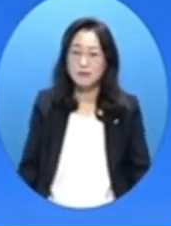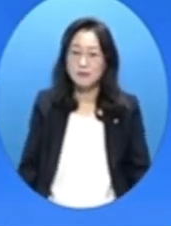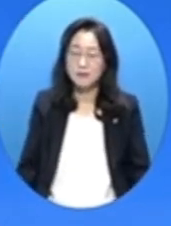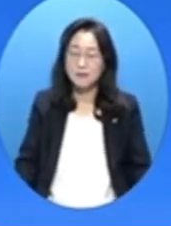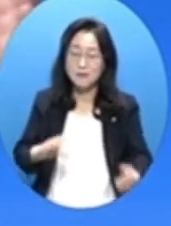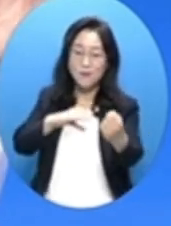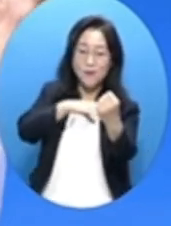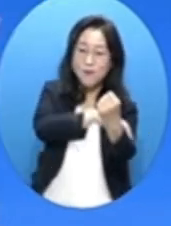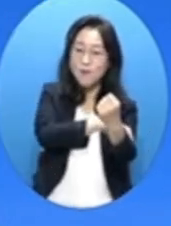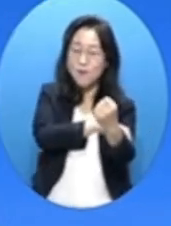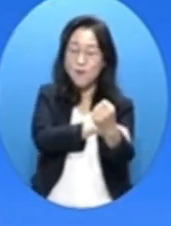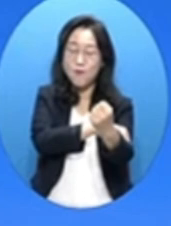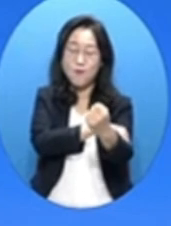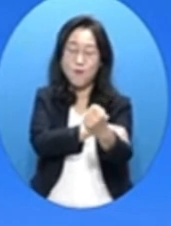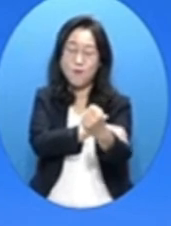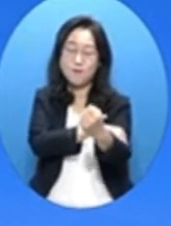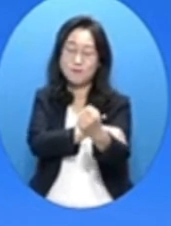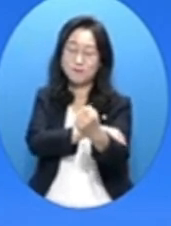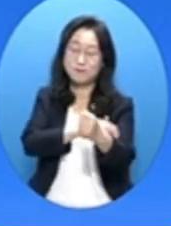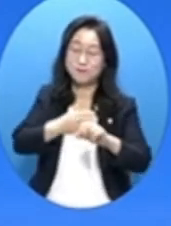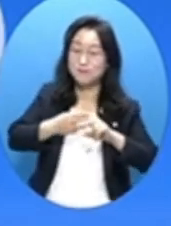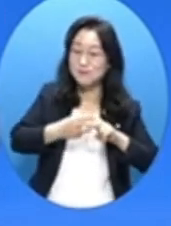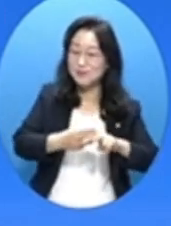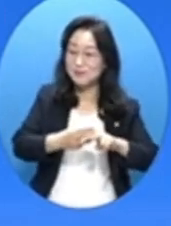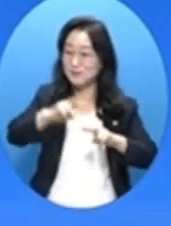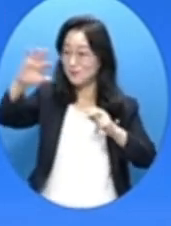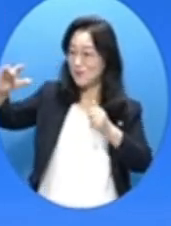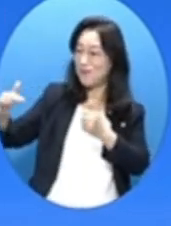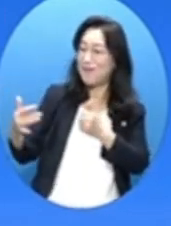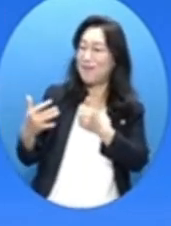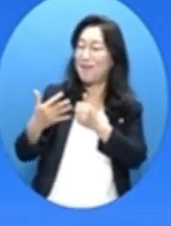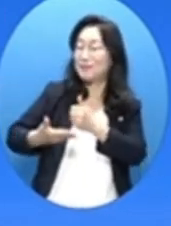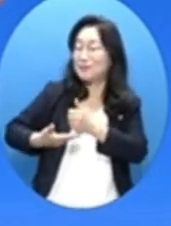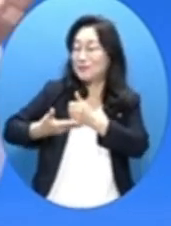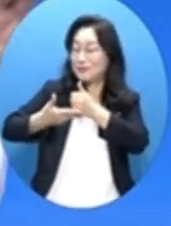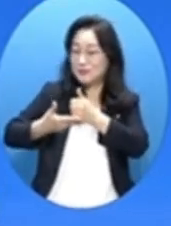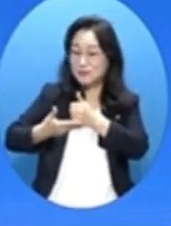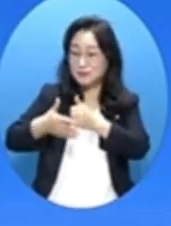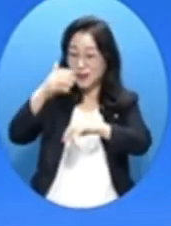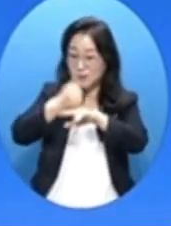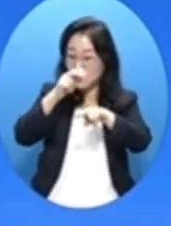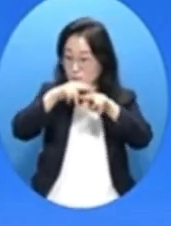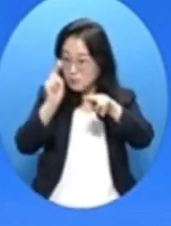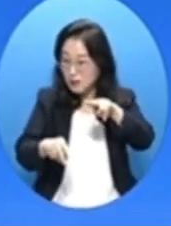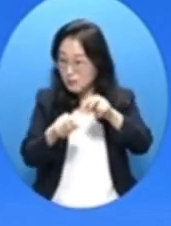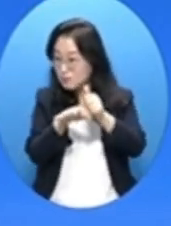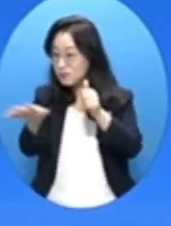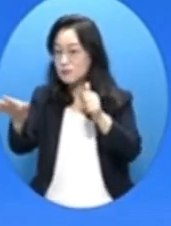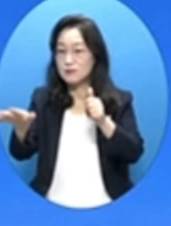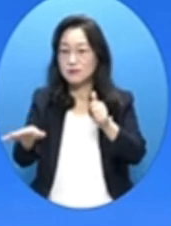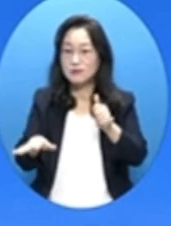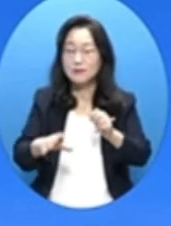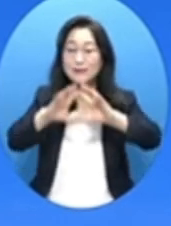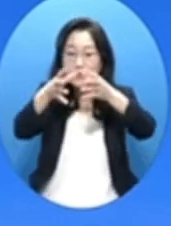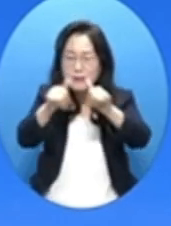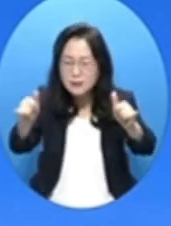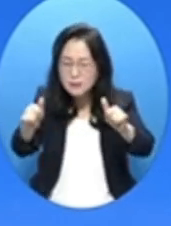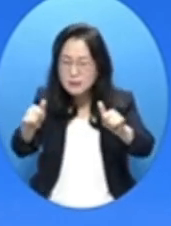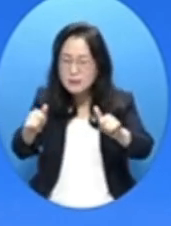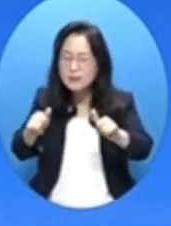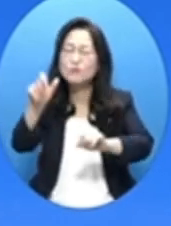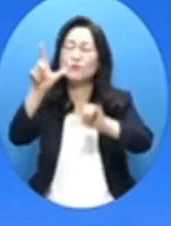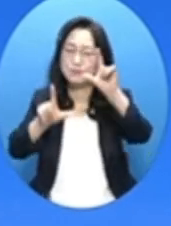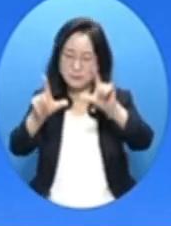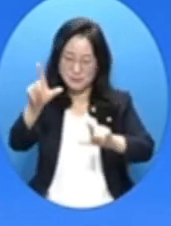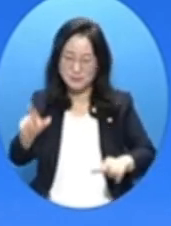권력자가 됐을 때 주변에 사람들이 몰려오는데 권력의 자리에서 내려오면 사람들이 다 떠납니다. 그것이 세상 사람들의 인심인 것입니다.